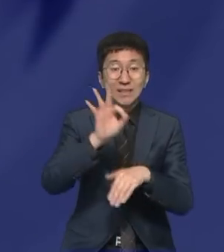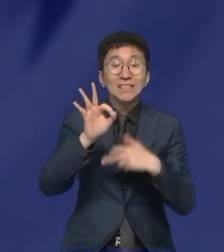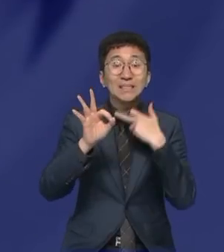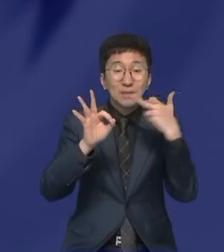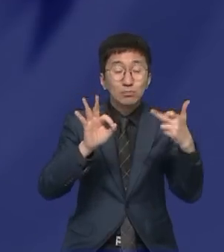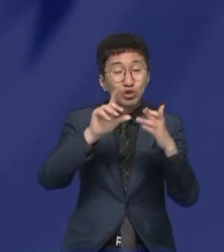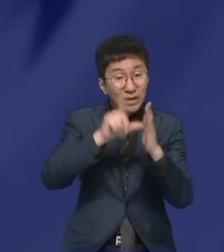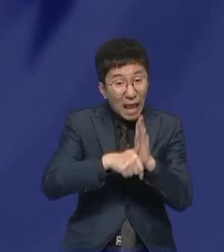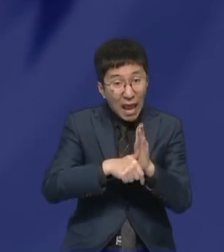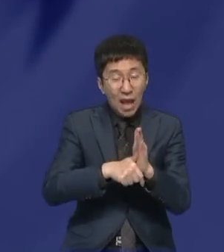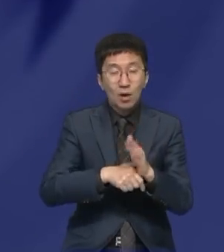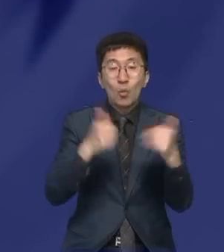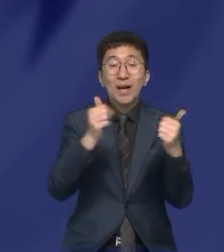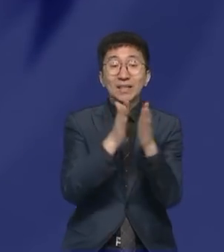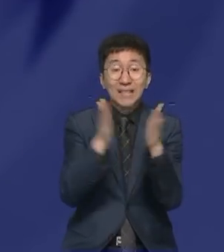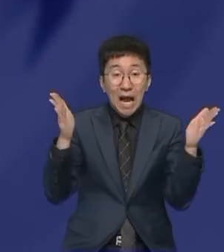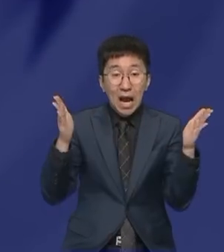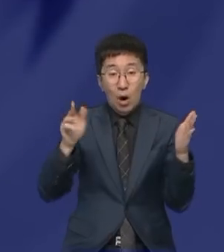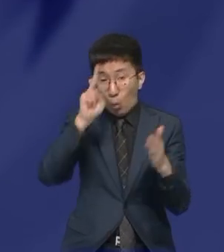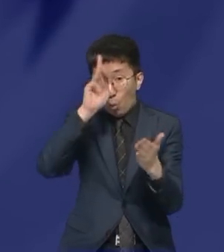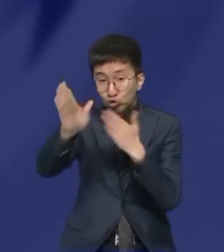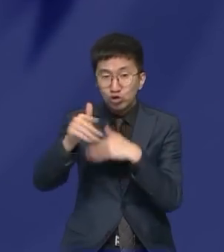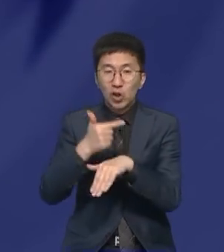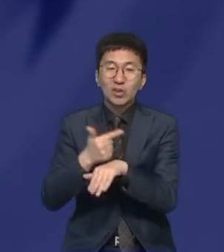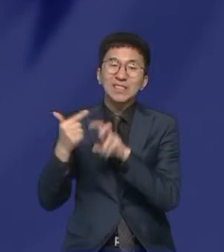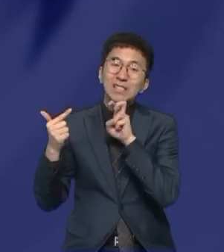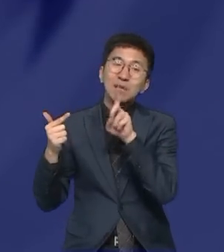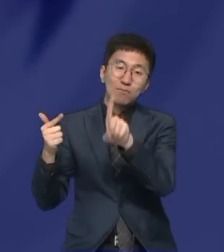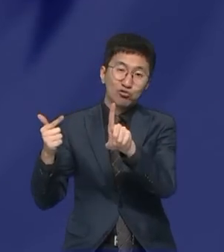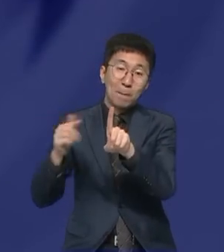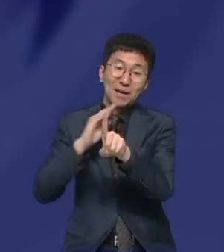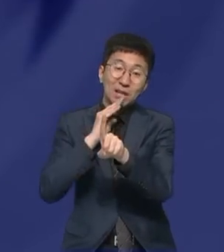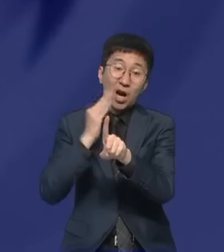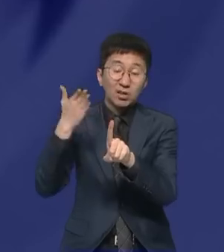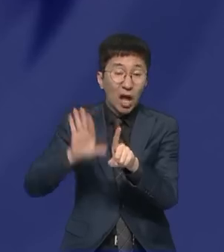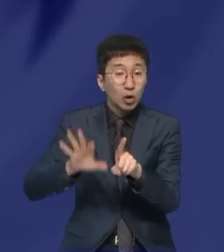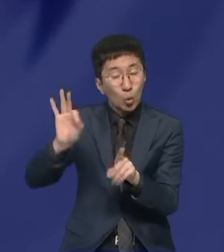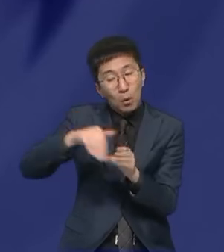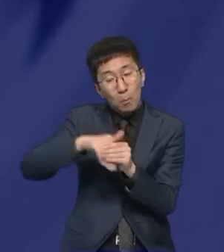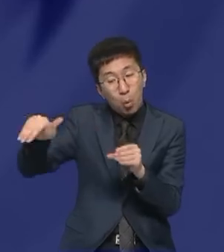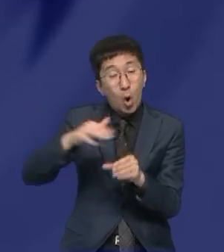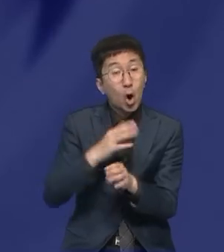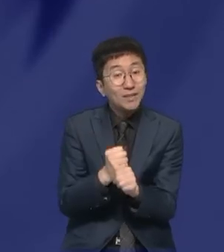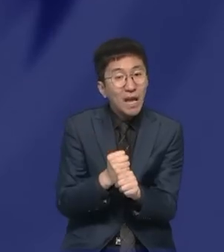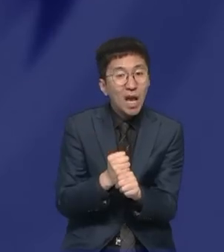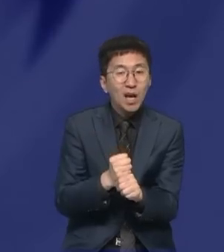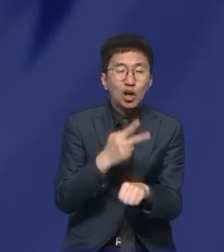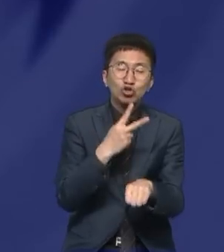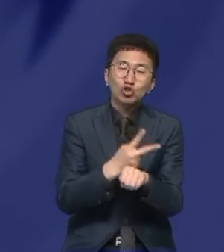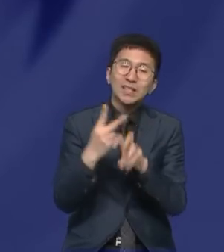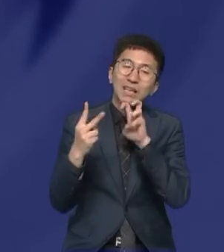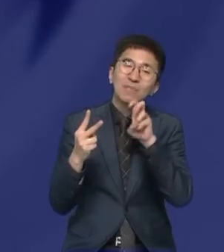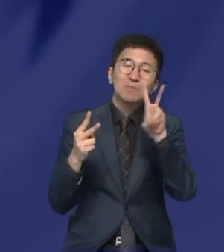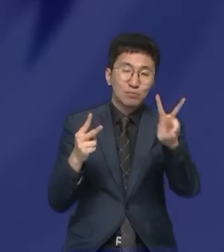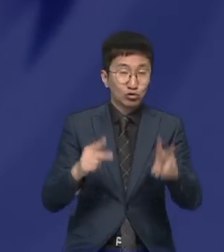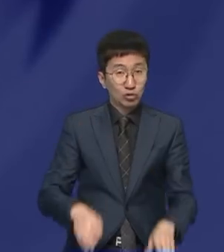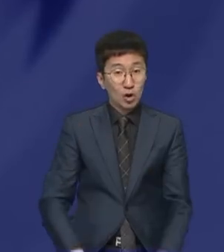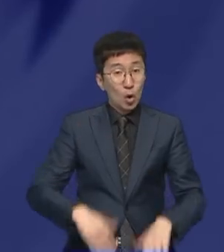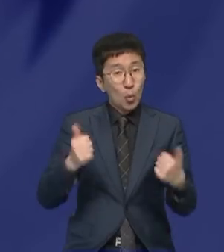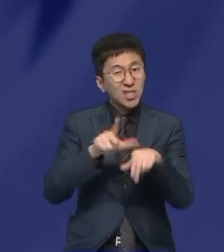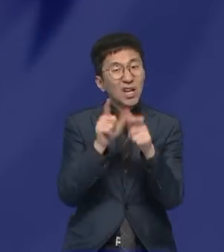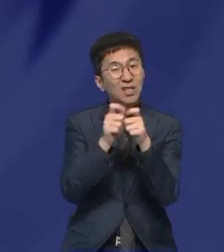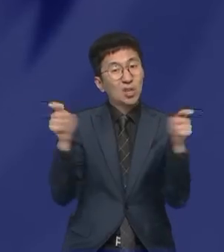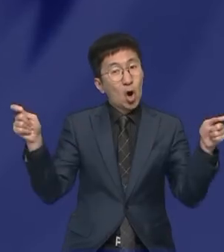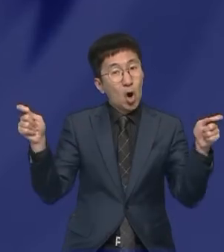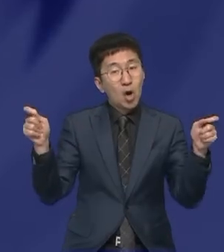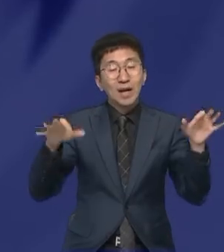소위는 오후 6시 21분에 끝났는데 오후 2시 32분 위믹스 코인을 판 걸로 돼 있습니다. 회의가 길었던 만큼